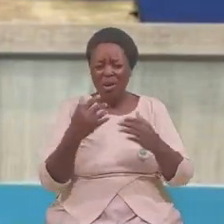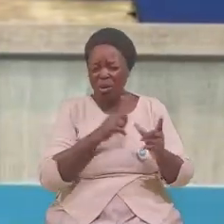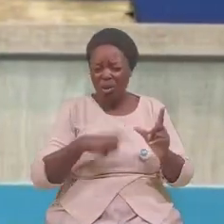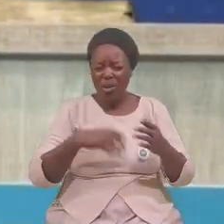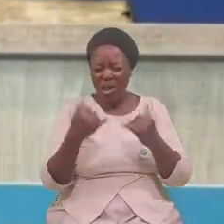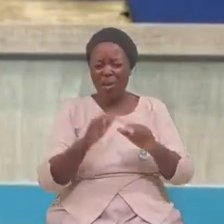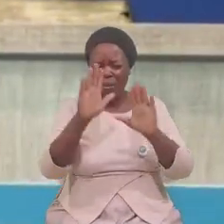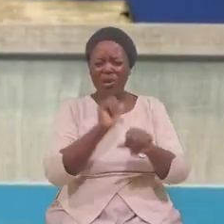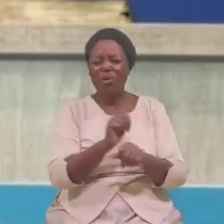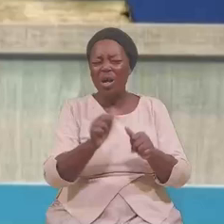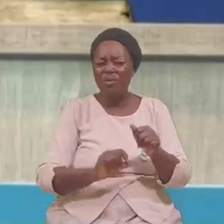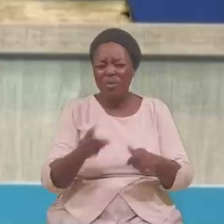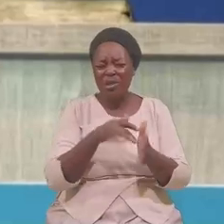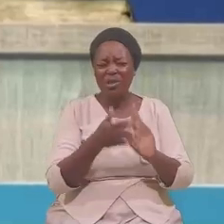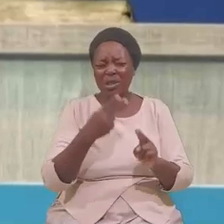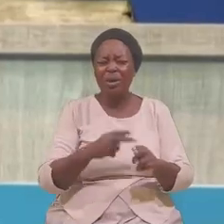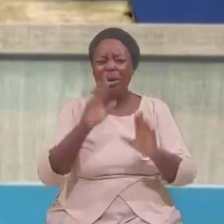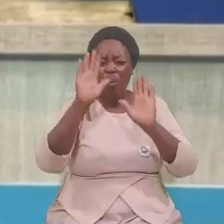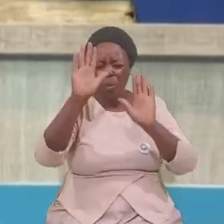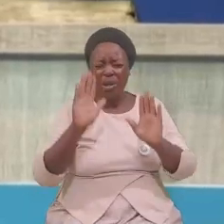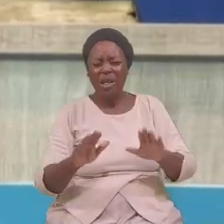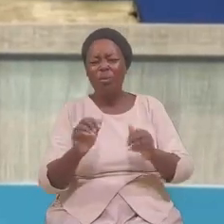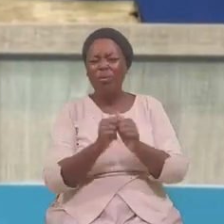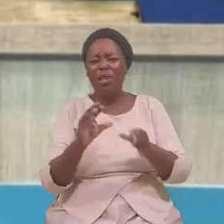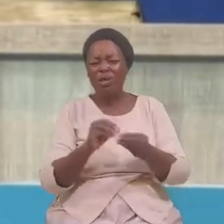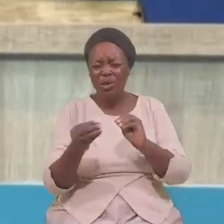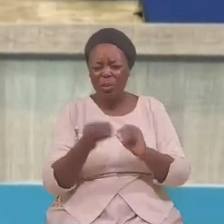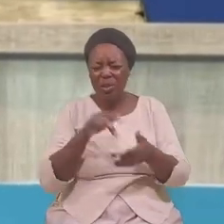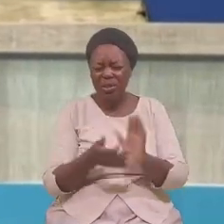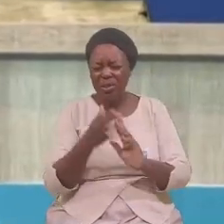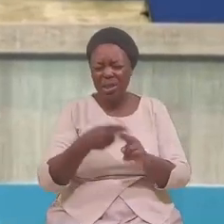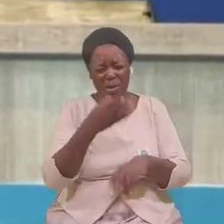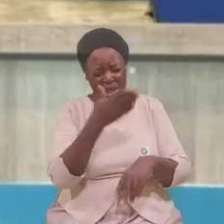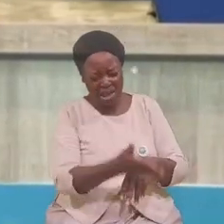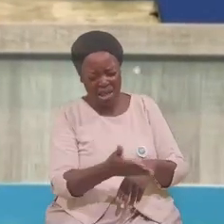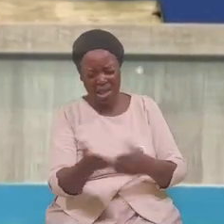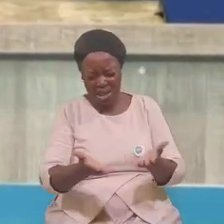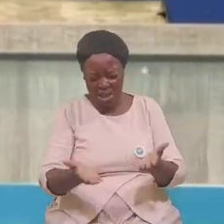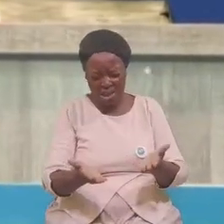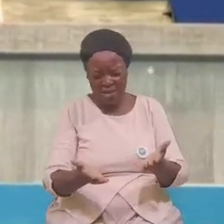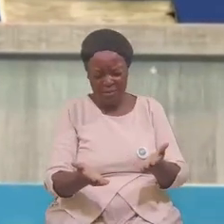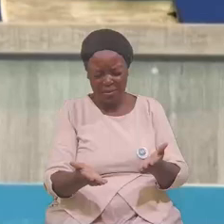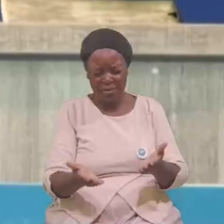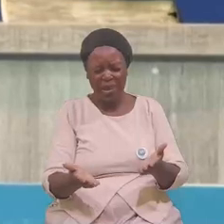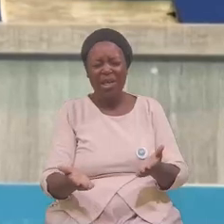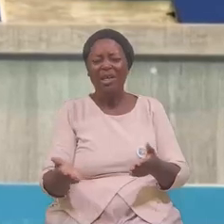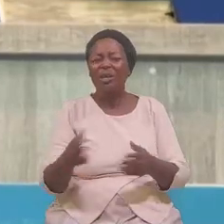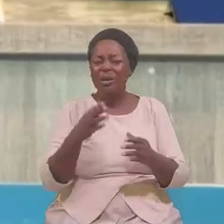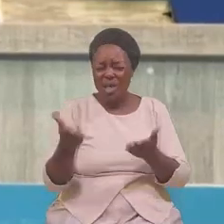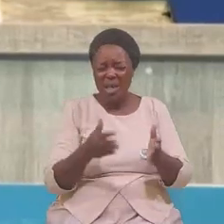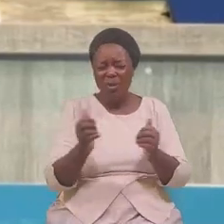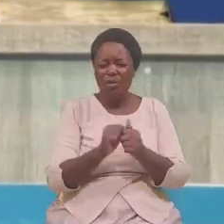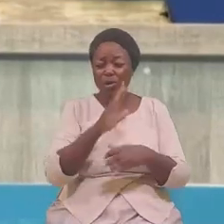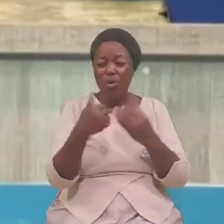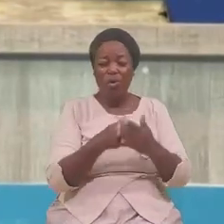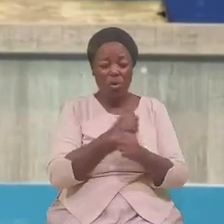Les prodiges sans nombre. Ici, au lieu Alpha. Ici, avec ton peuple bien-aimé